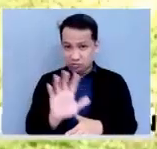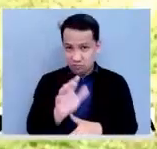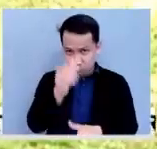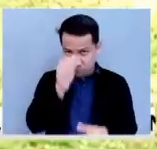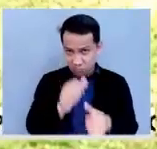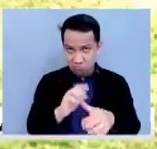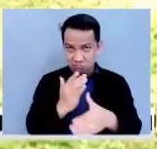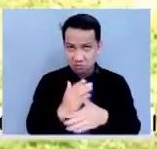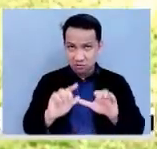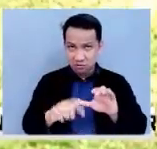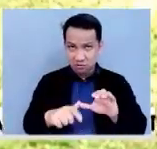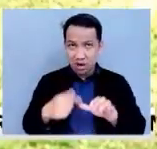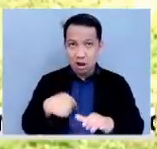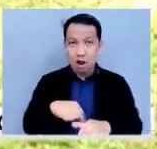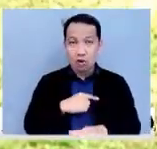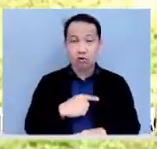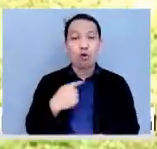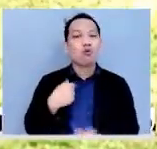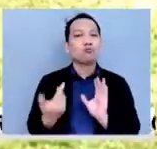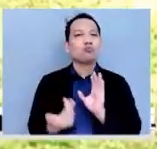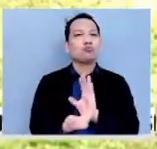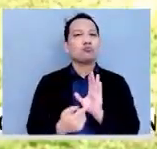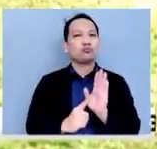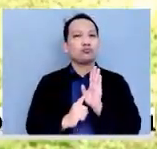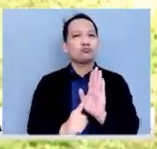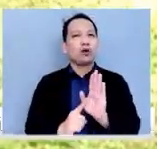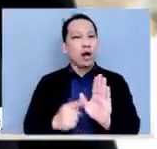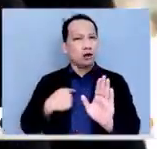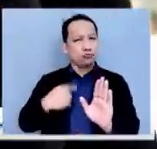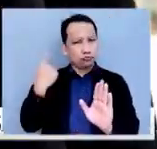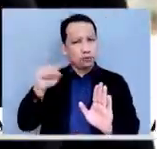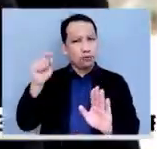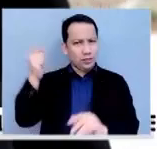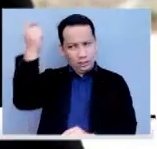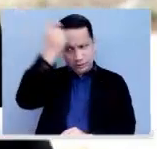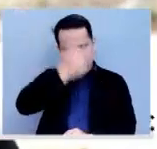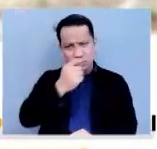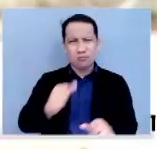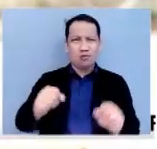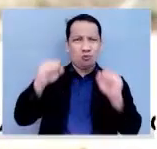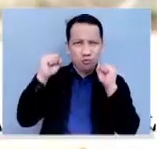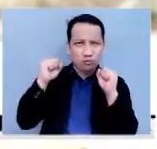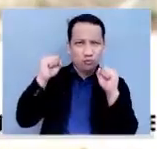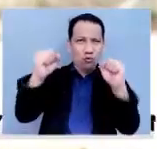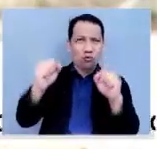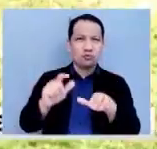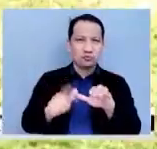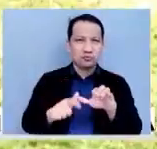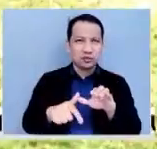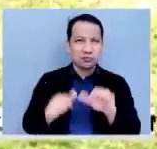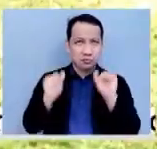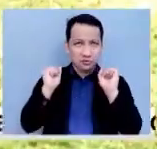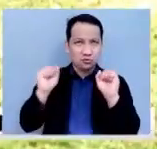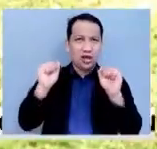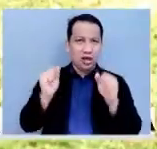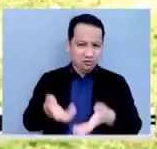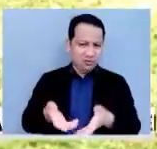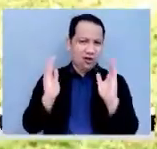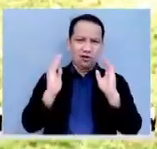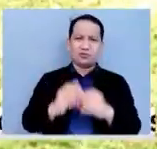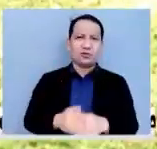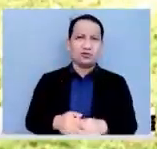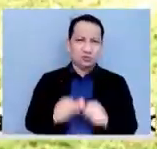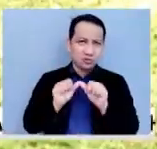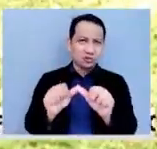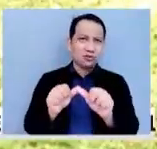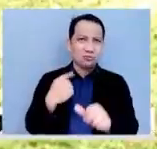pag-unlad. Ako po ang patunay, nakapagtapos po ako ng pag-aaral. Go lang mga PWD, ako yung magpapatunay na hindi po hadlang